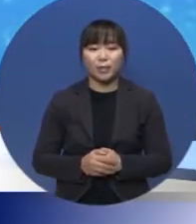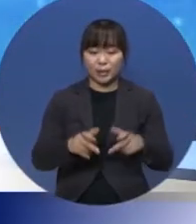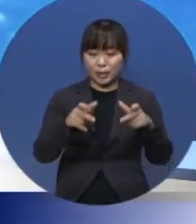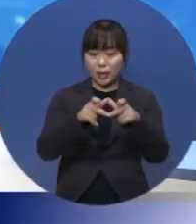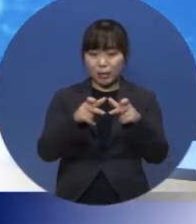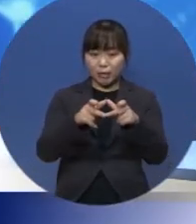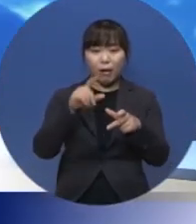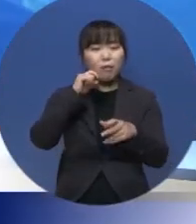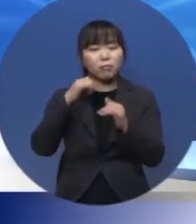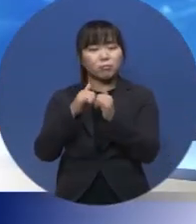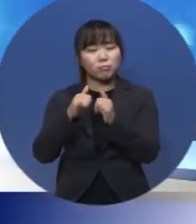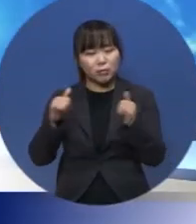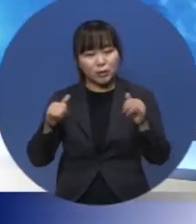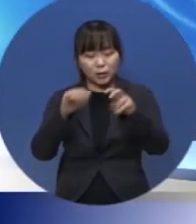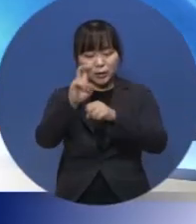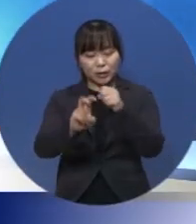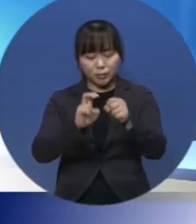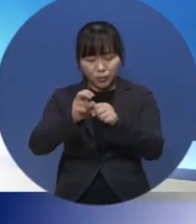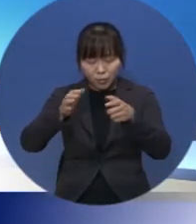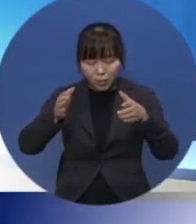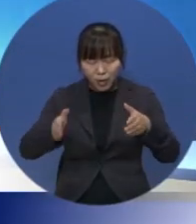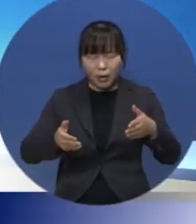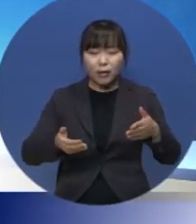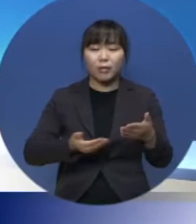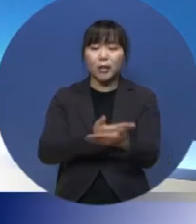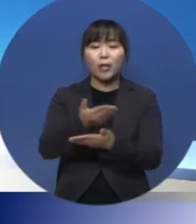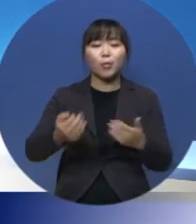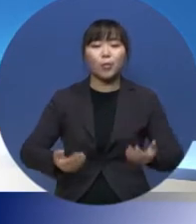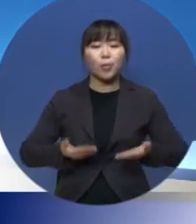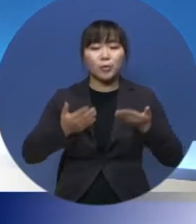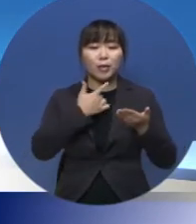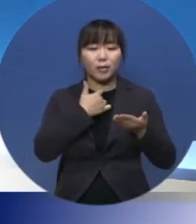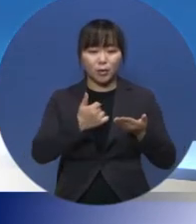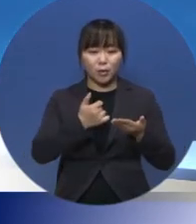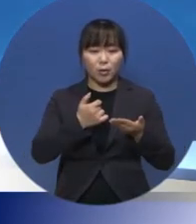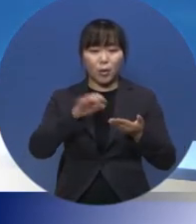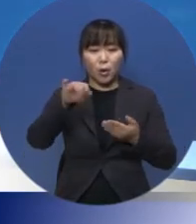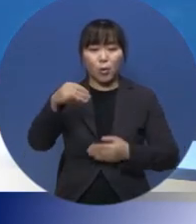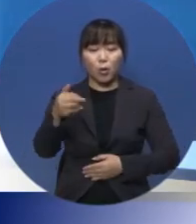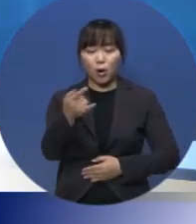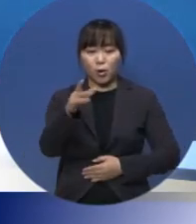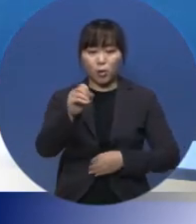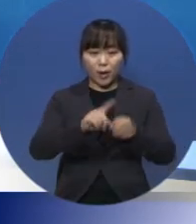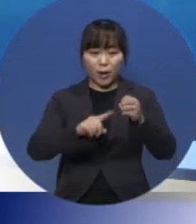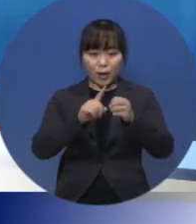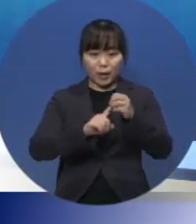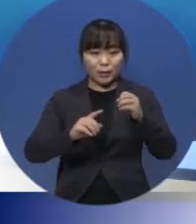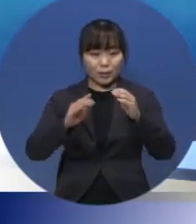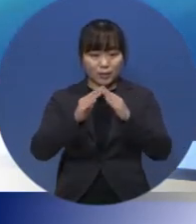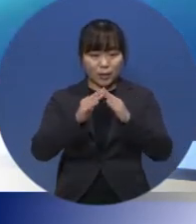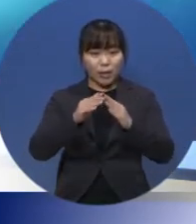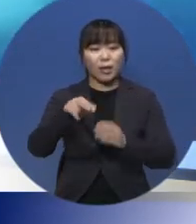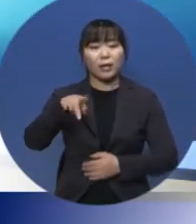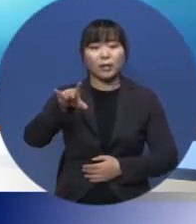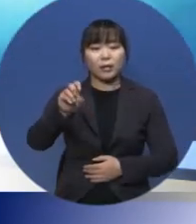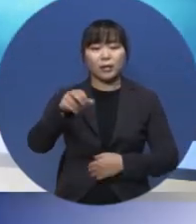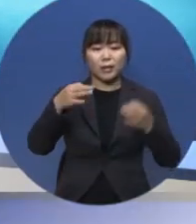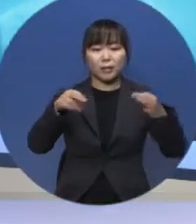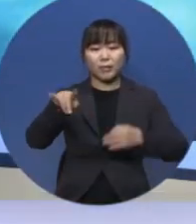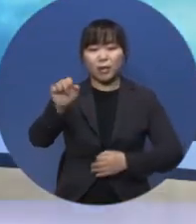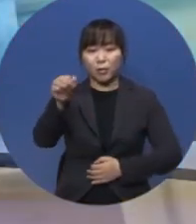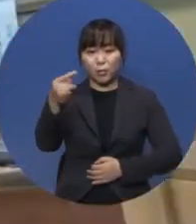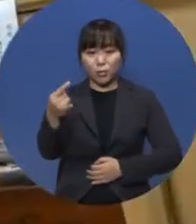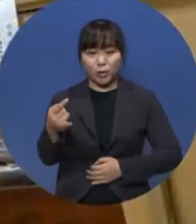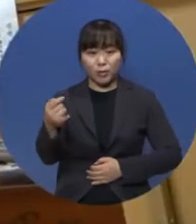장애인과 소외계층에게 20년간 나눔 봉사를 해온 월광사 김상회 주지를 서정용 기자가 만나봤습니다.